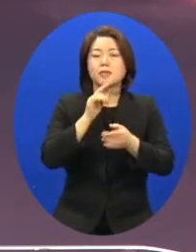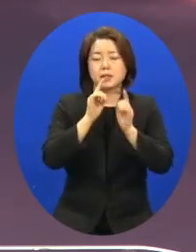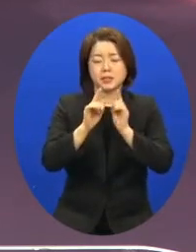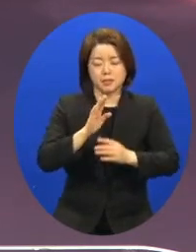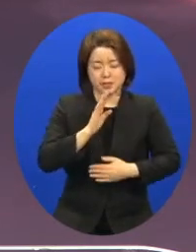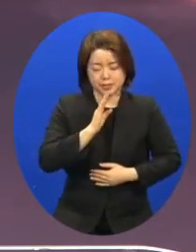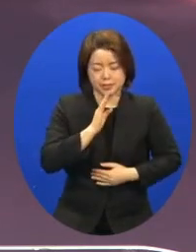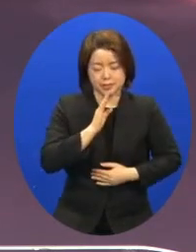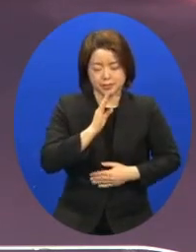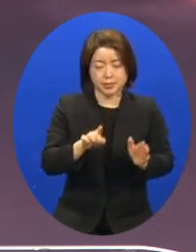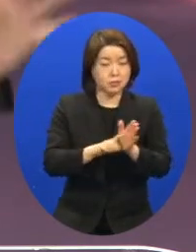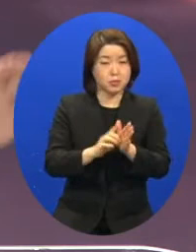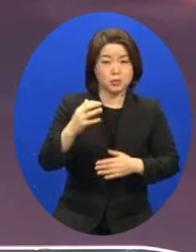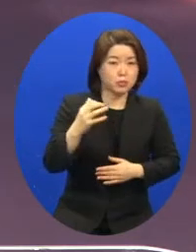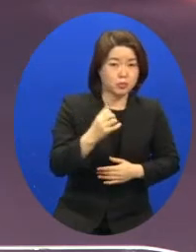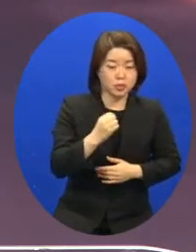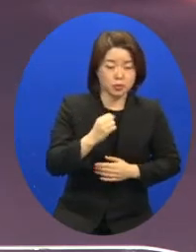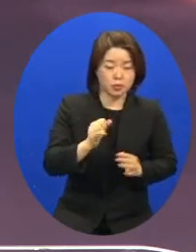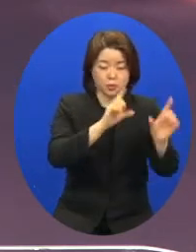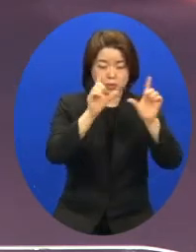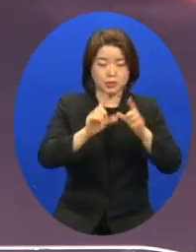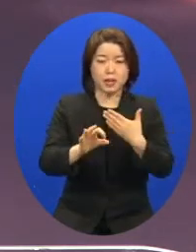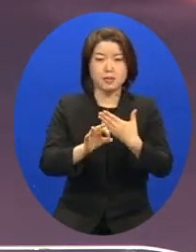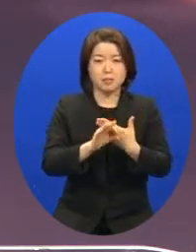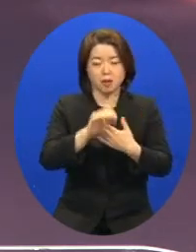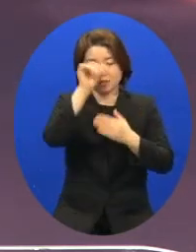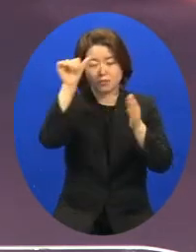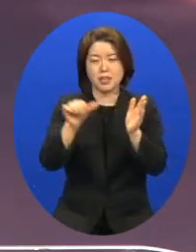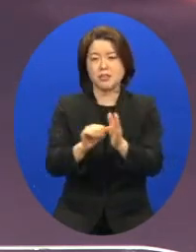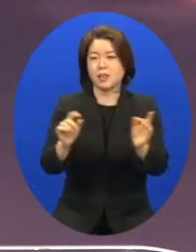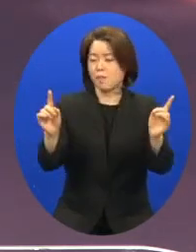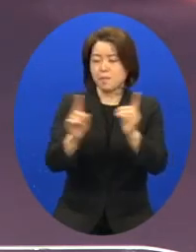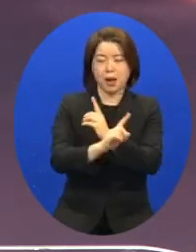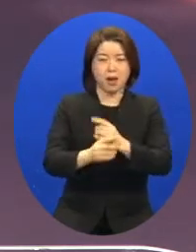믿음으로 붙잡게 되면 그때부터 인생은 달라지게 돼요.